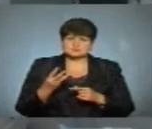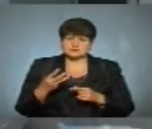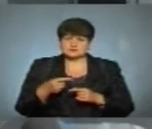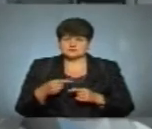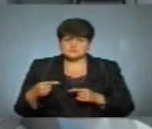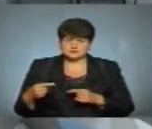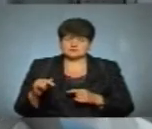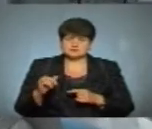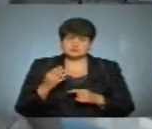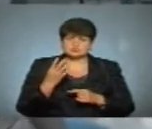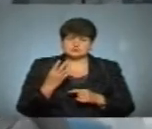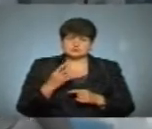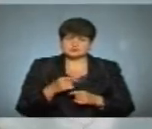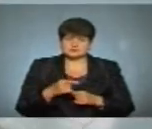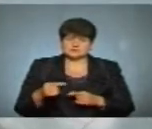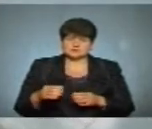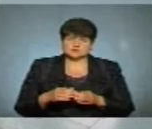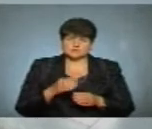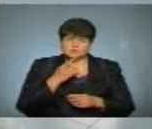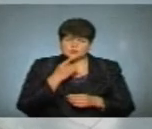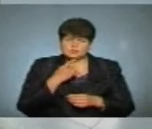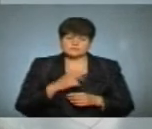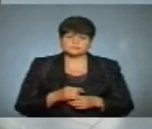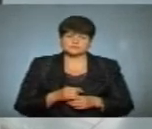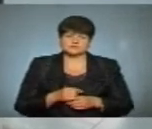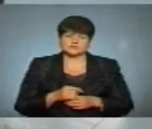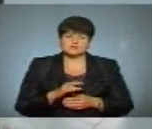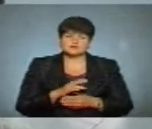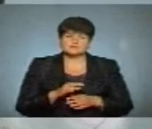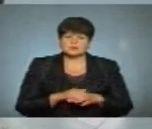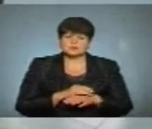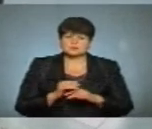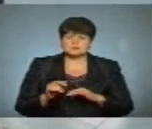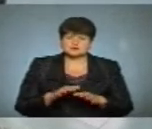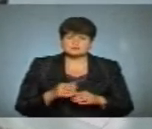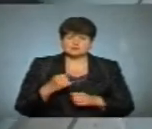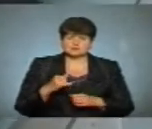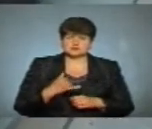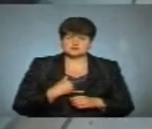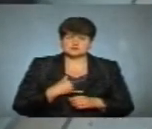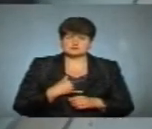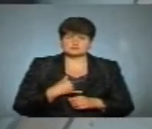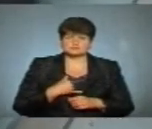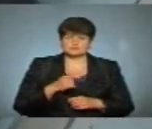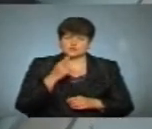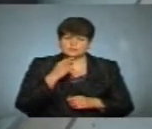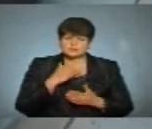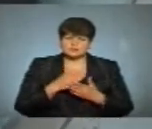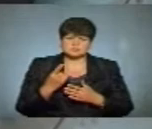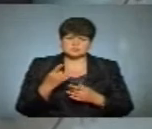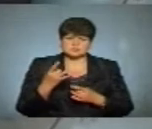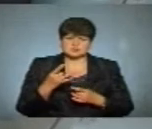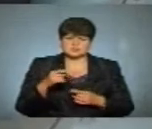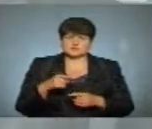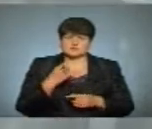та четверта від'ємна групи крові. Безстрокова благодійна акція «Перемога у нас в крові» проходить в Україні вперше, розповіла